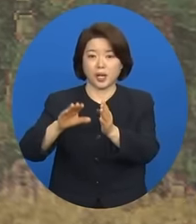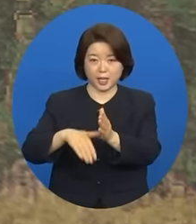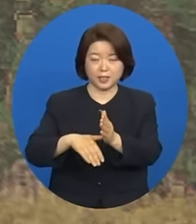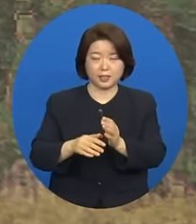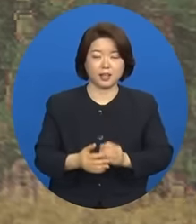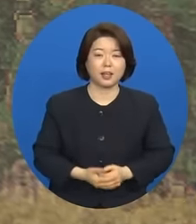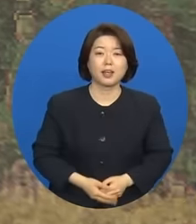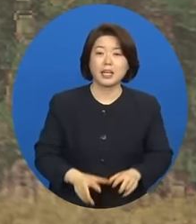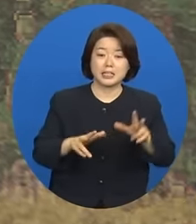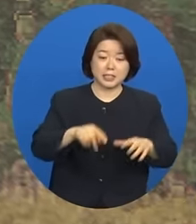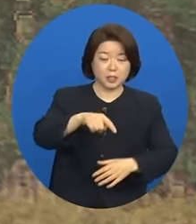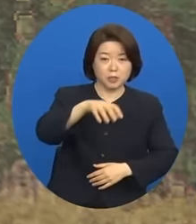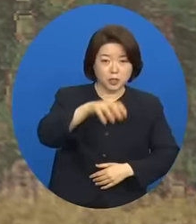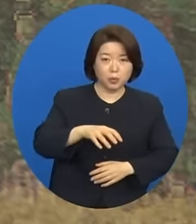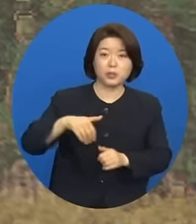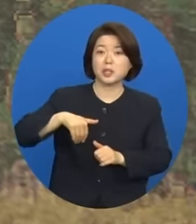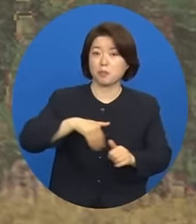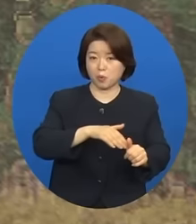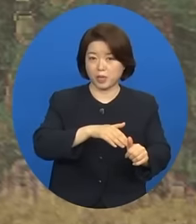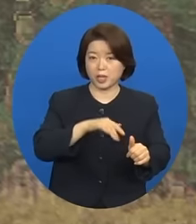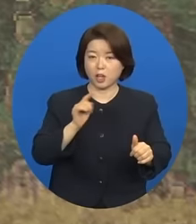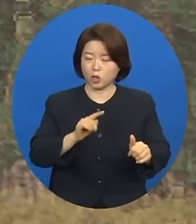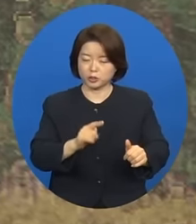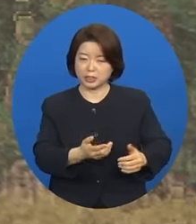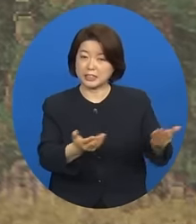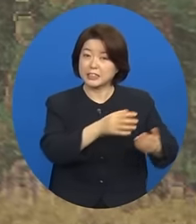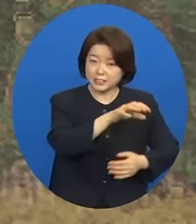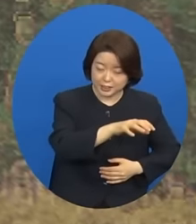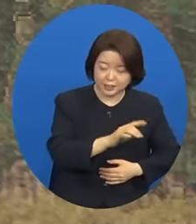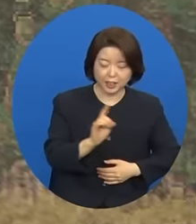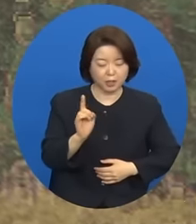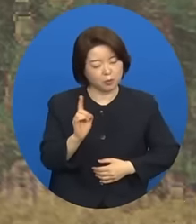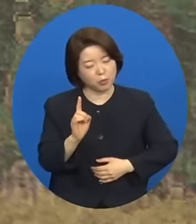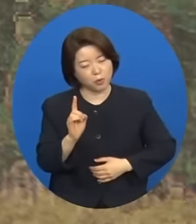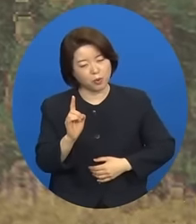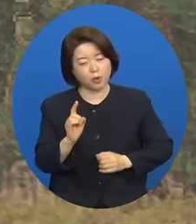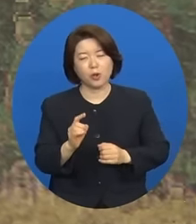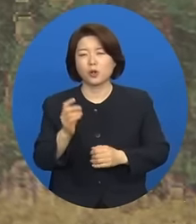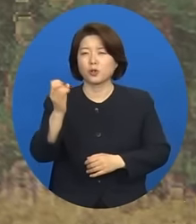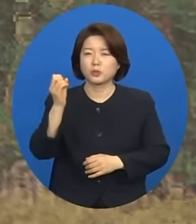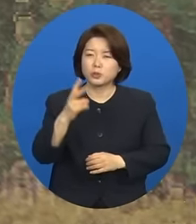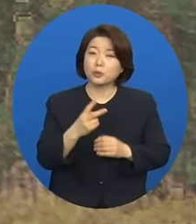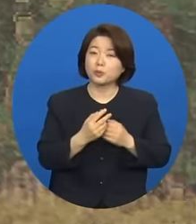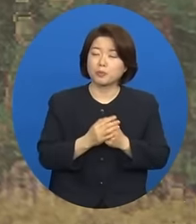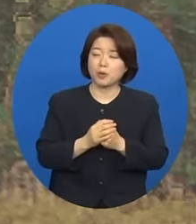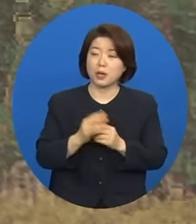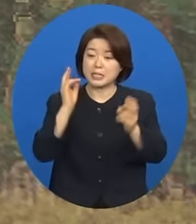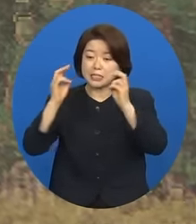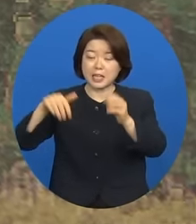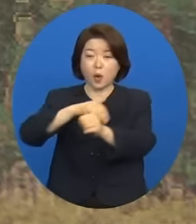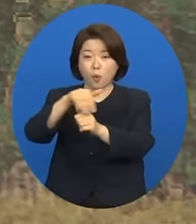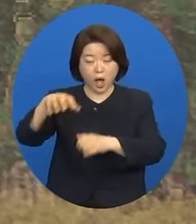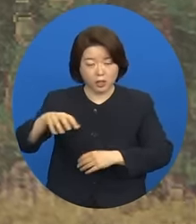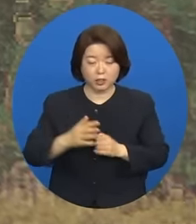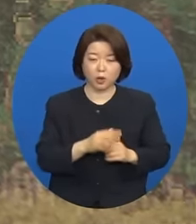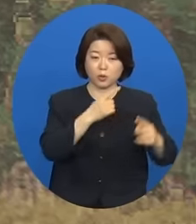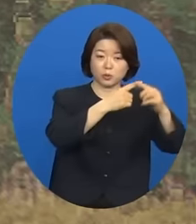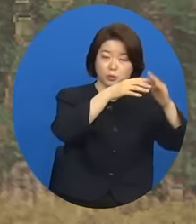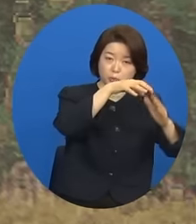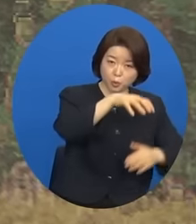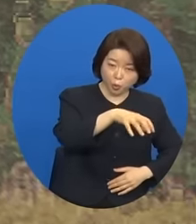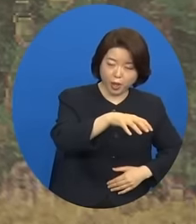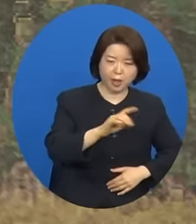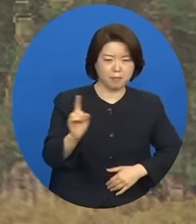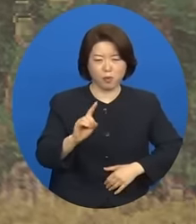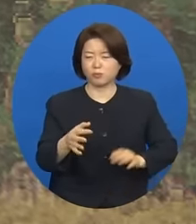지금 이곳에 보내신 그것이 어떤 직장이든 그것이 어떤 사업 환경이든 교회든 어떤